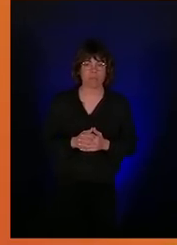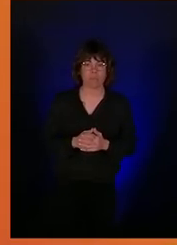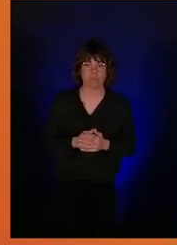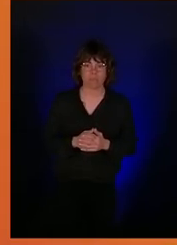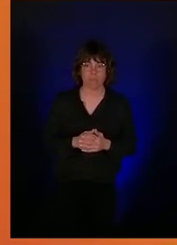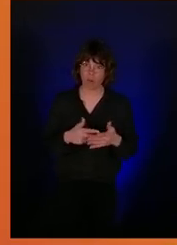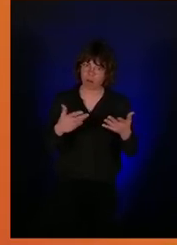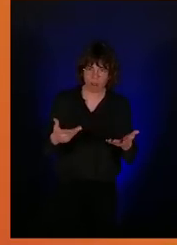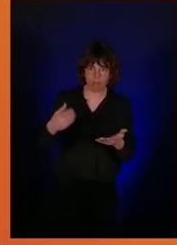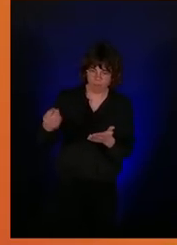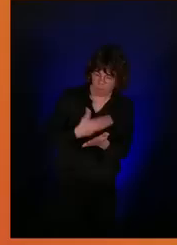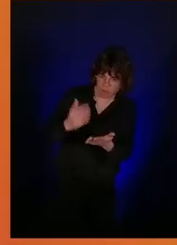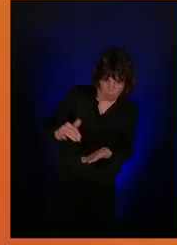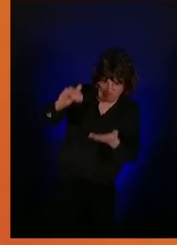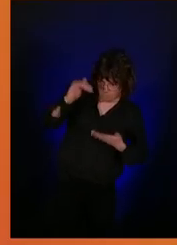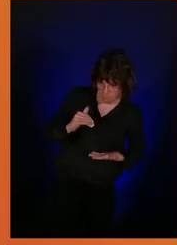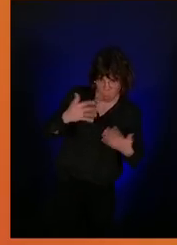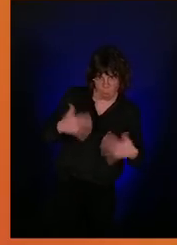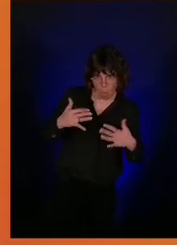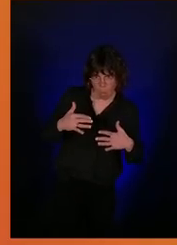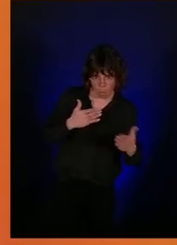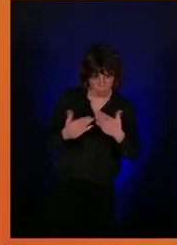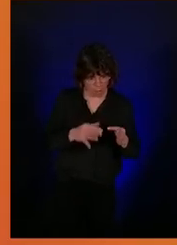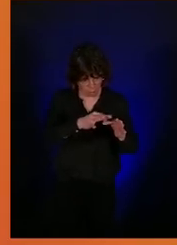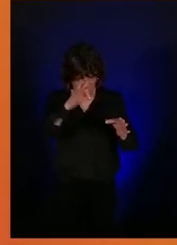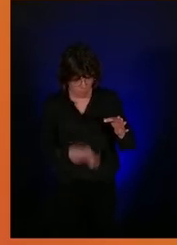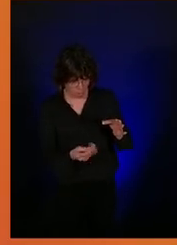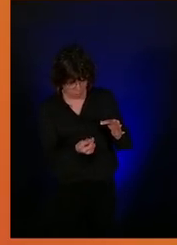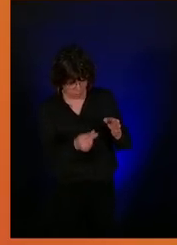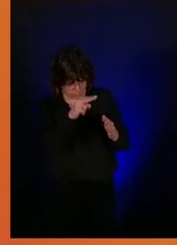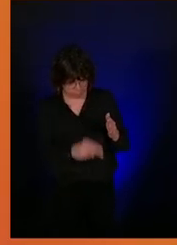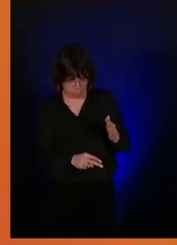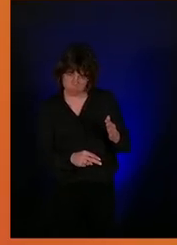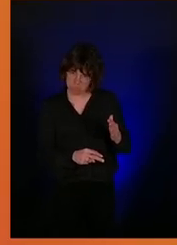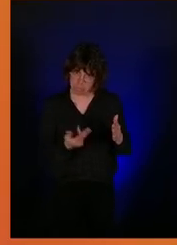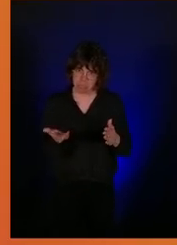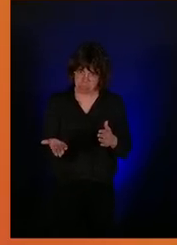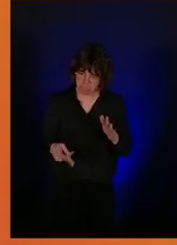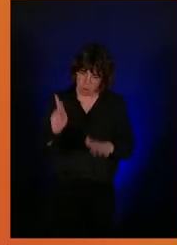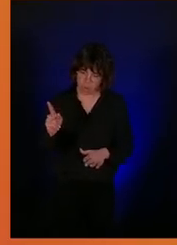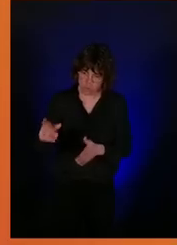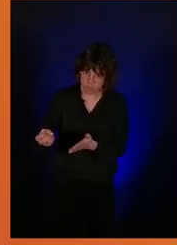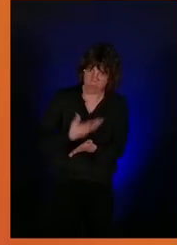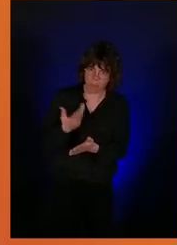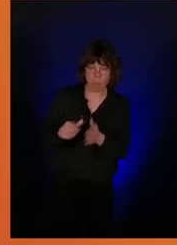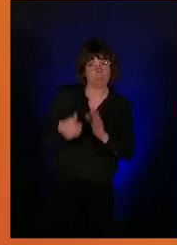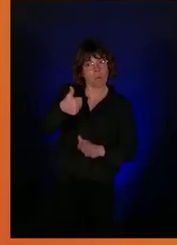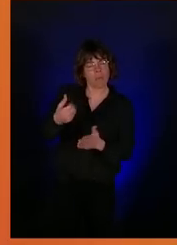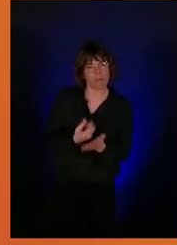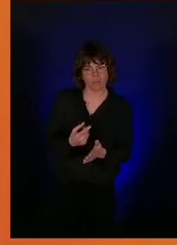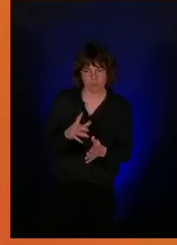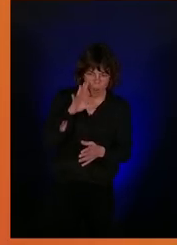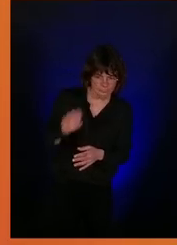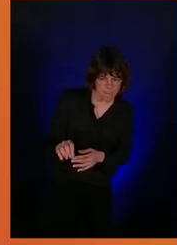On a appris beaucoup plus que ce qu'il y a dans le rapport financier, avec malgré tout une première information qui